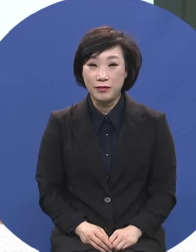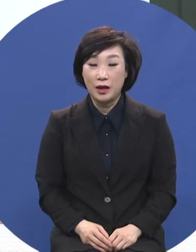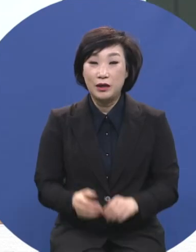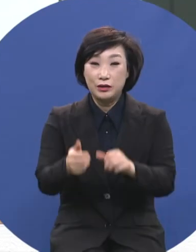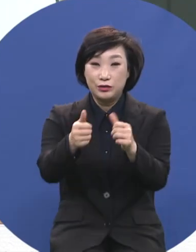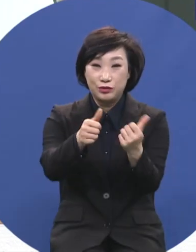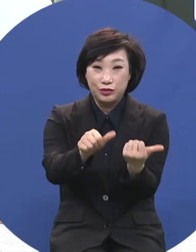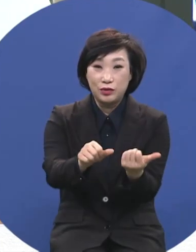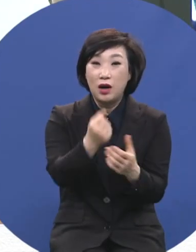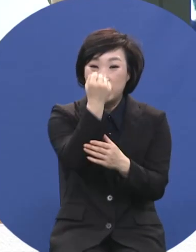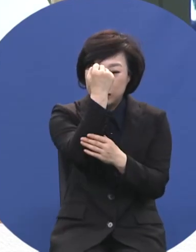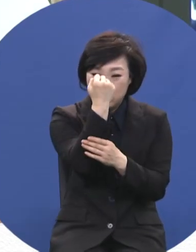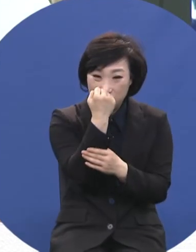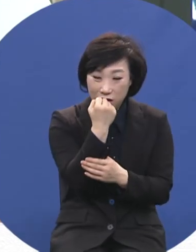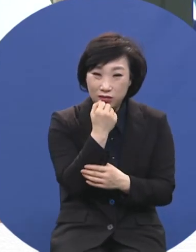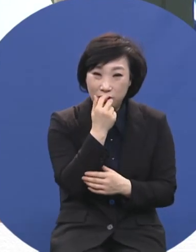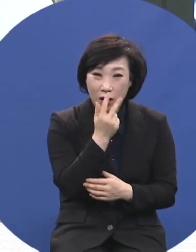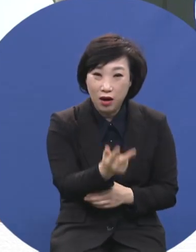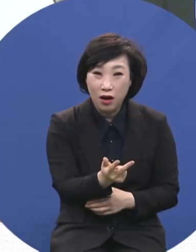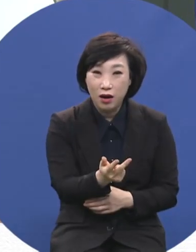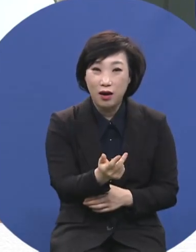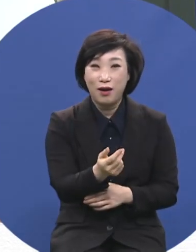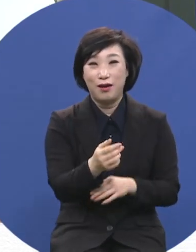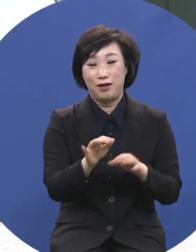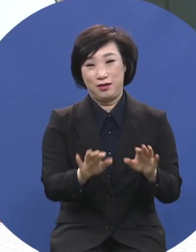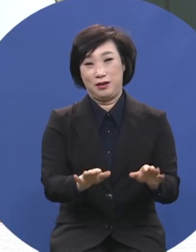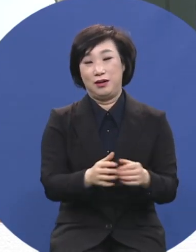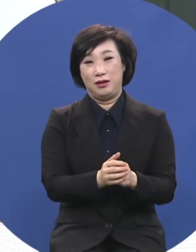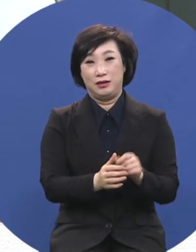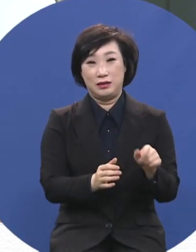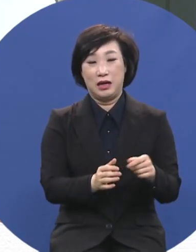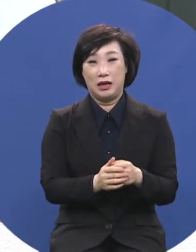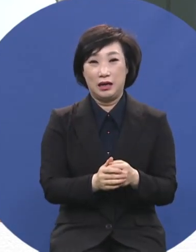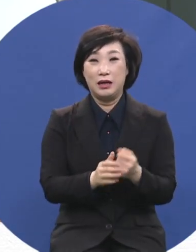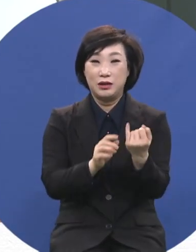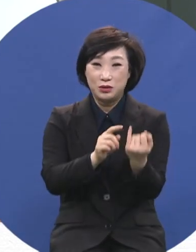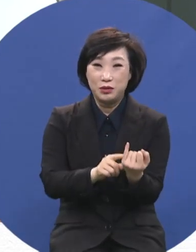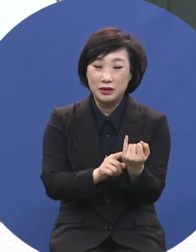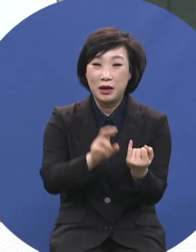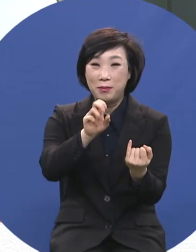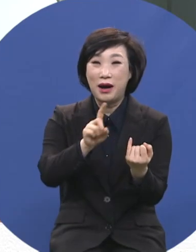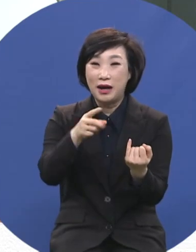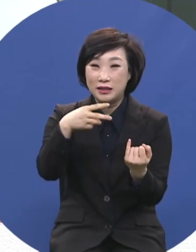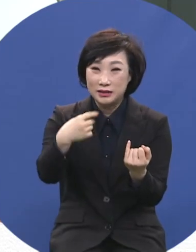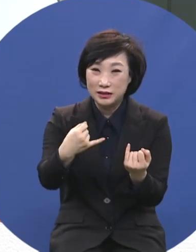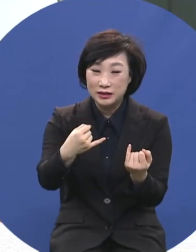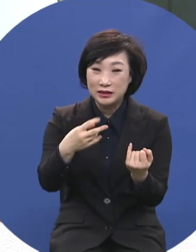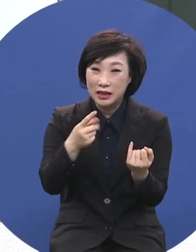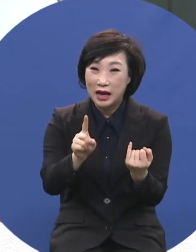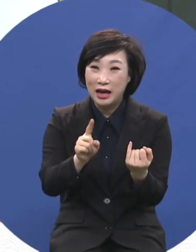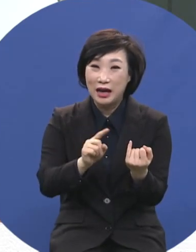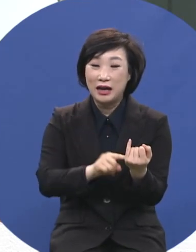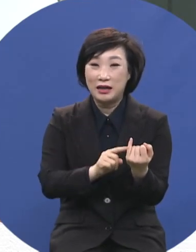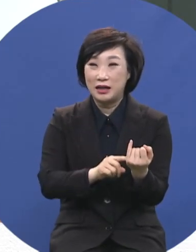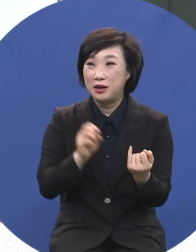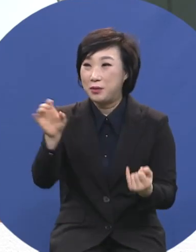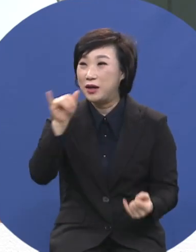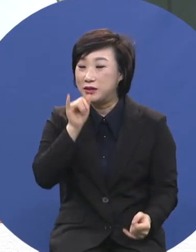죽어서 썩어서 냄새가 난다고 누이 받으라 마르다가 말했어요. 예수님